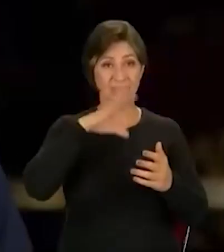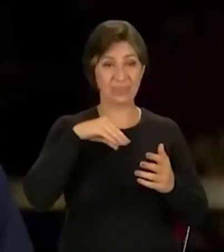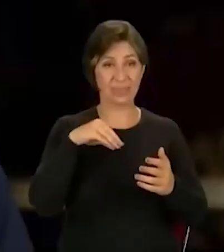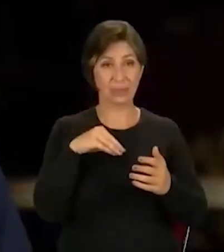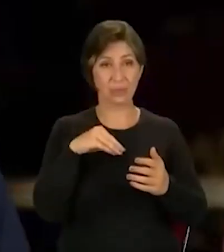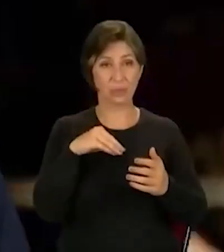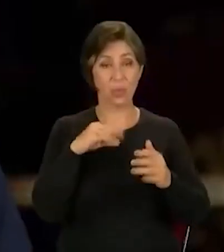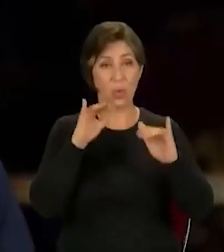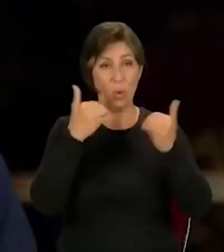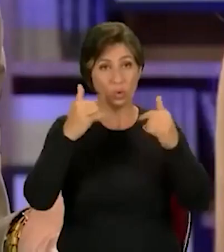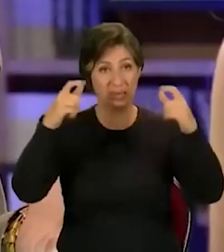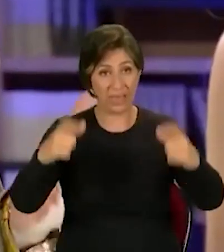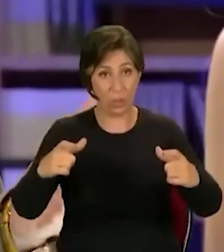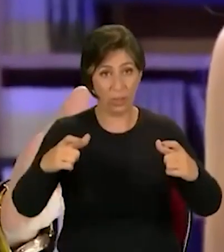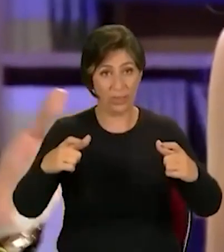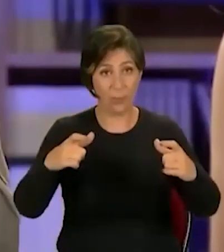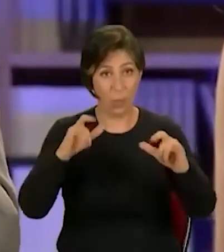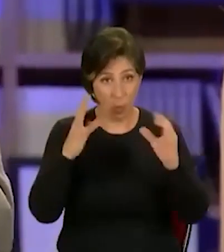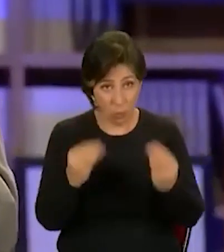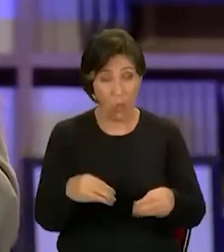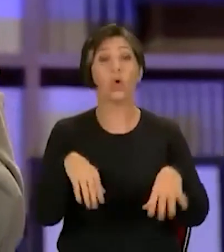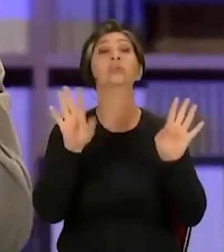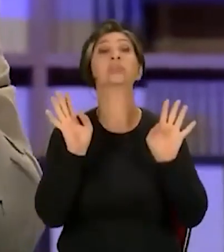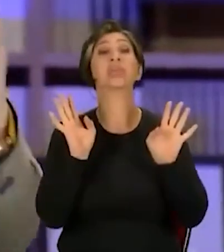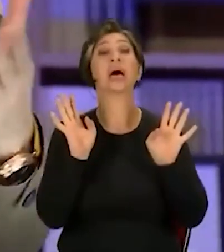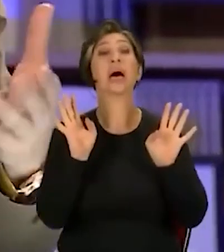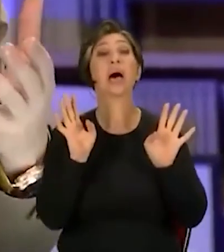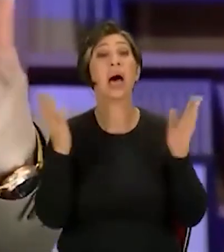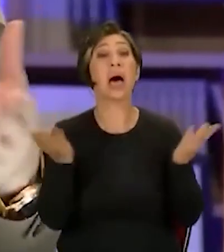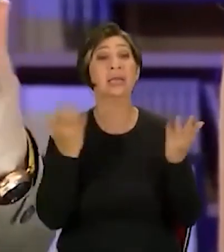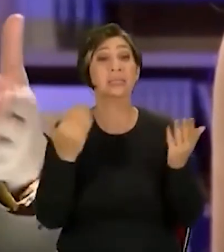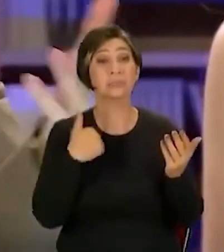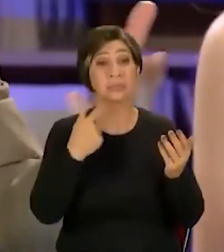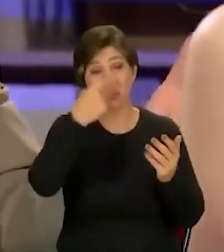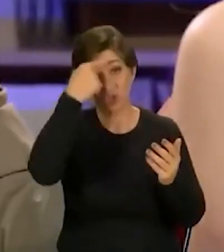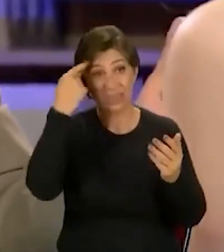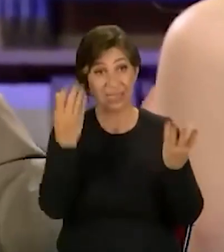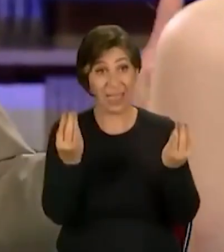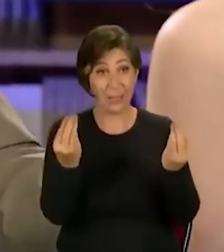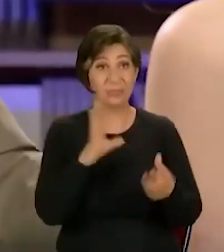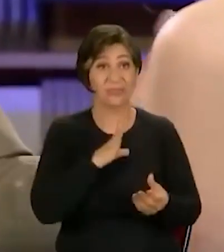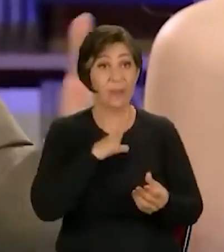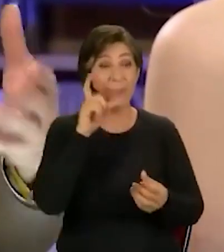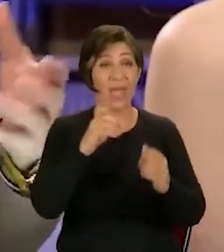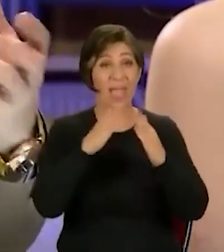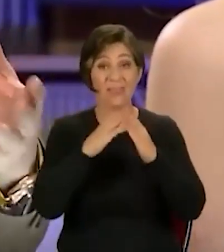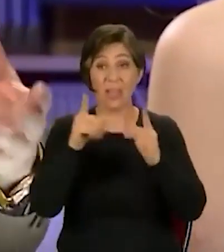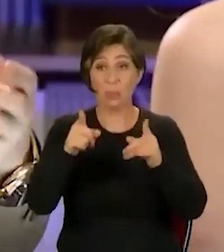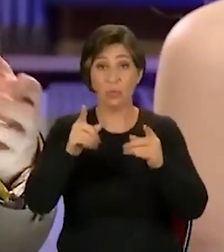mi oynanıyor? Oyun salonlarında mı oluyor, yoksa artık bizim böyle bir şanslı kalabalığımız mı var evine